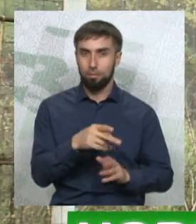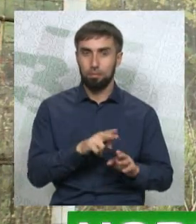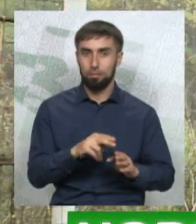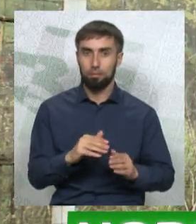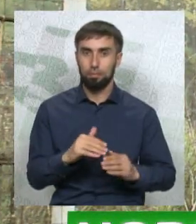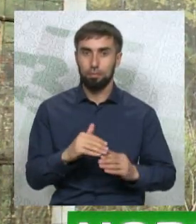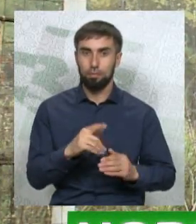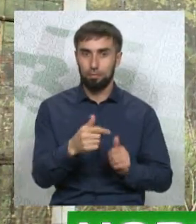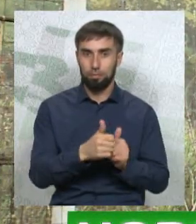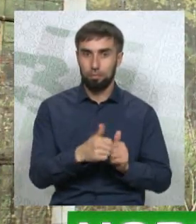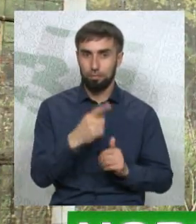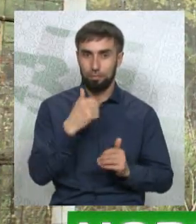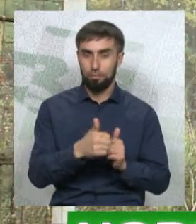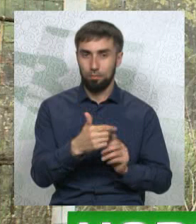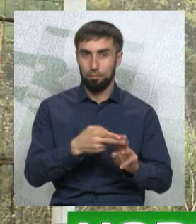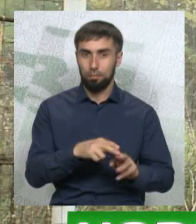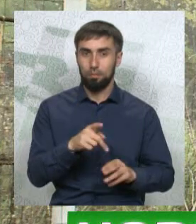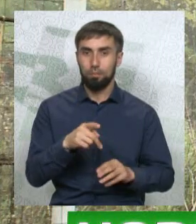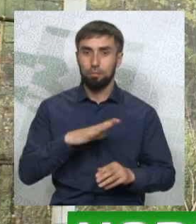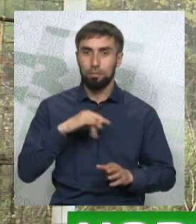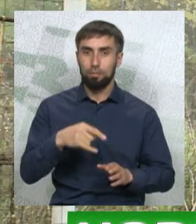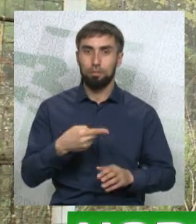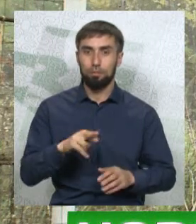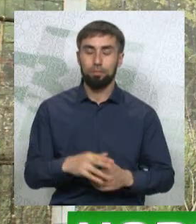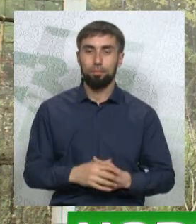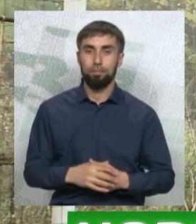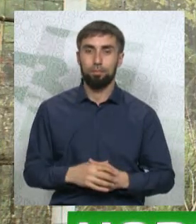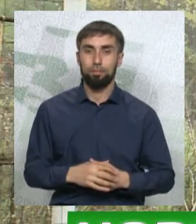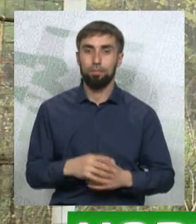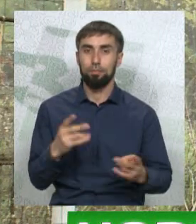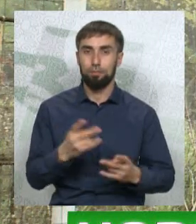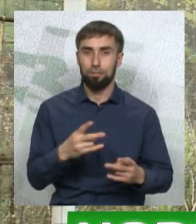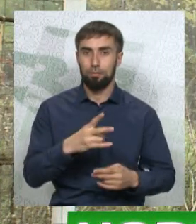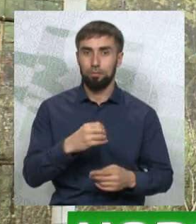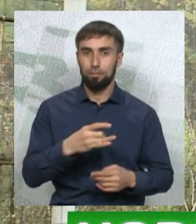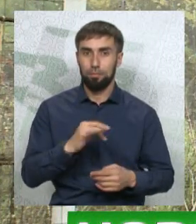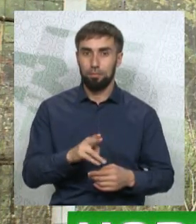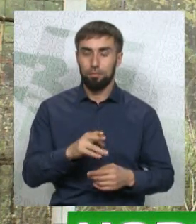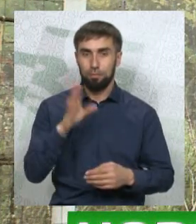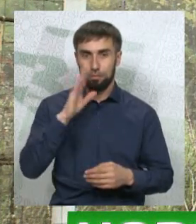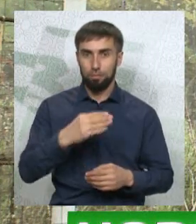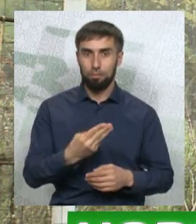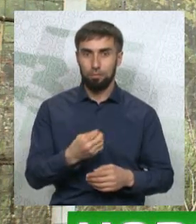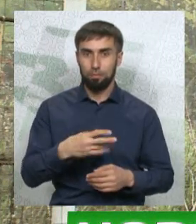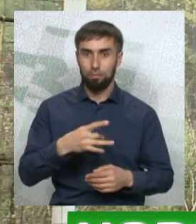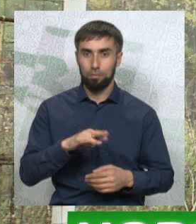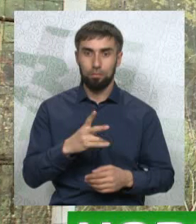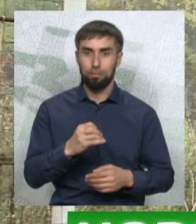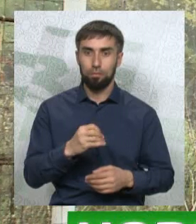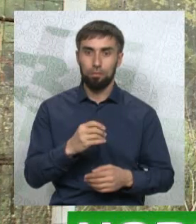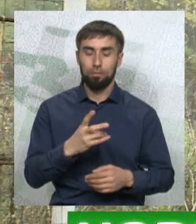блока она скажем бурилась для нужны втяни cove вода щелочная но не самый